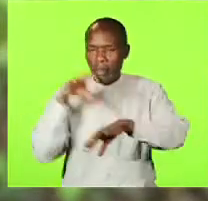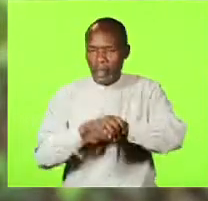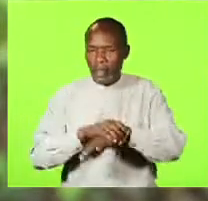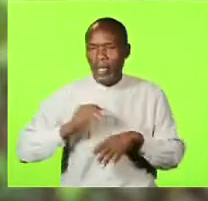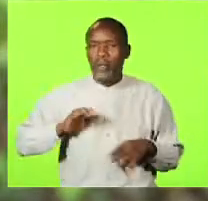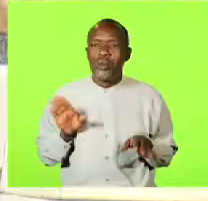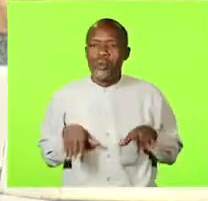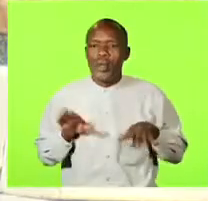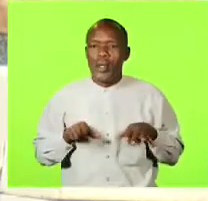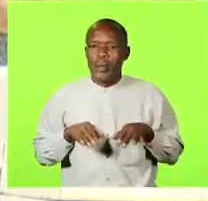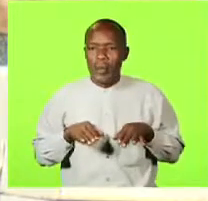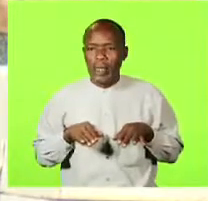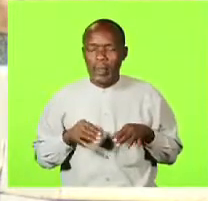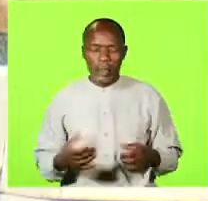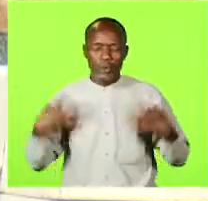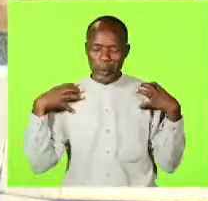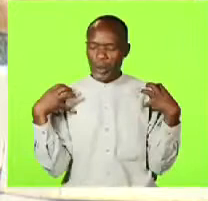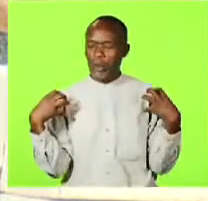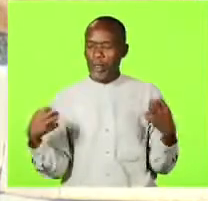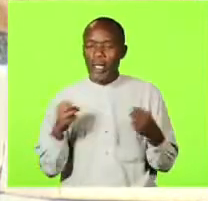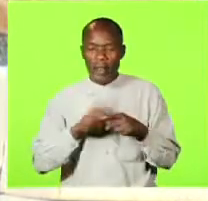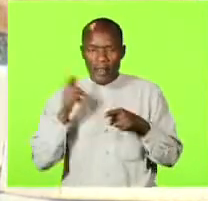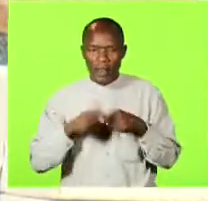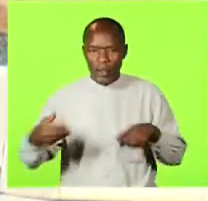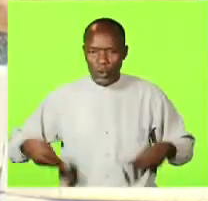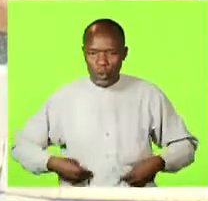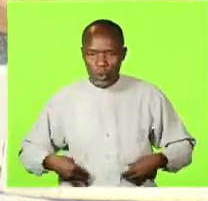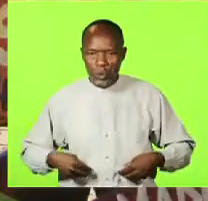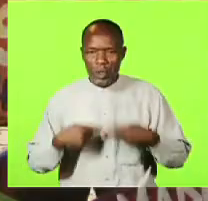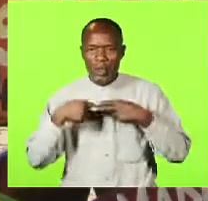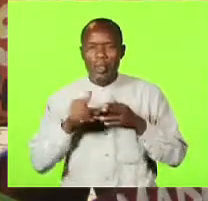Wanaharibika antropia wanangilia mampumengi mabaya mabaya.